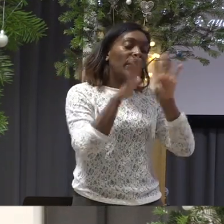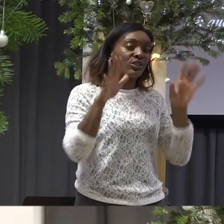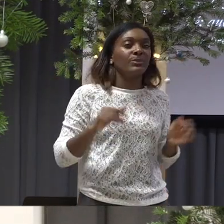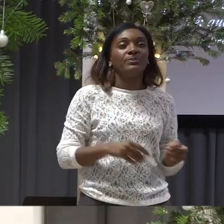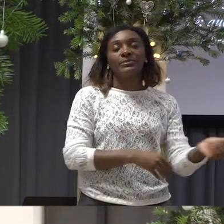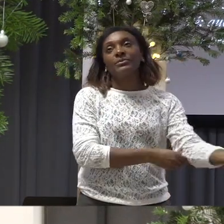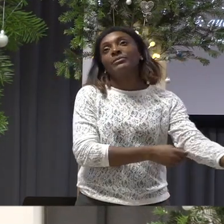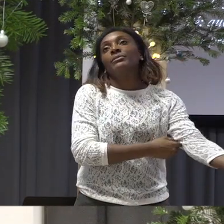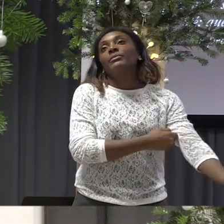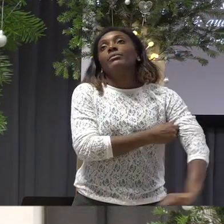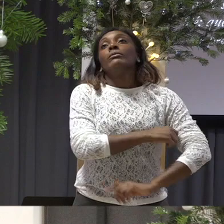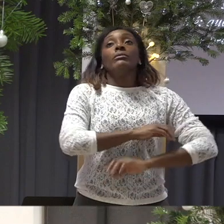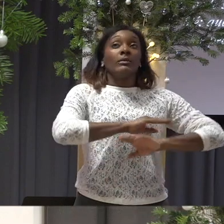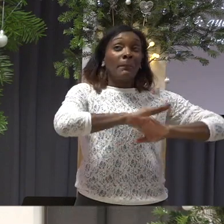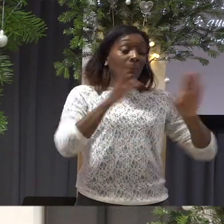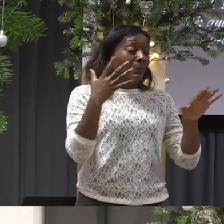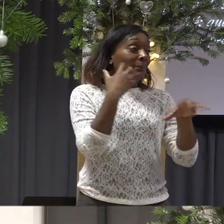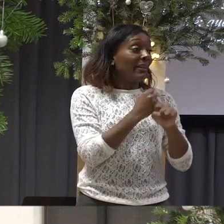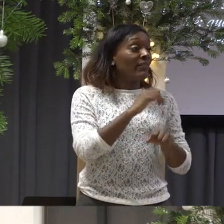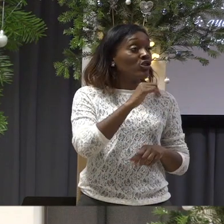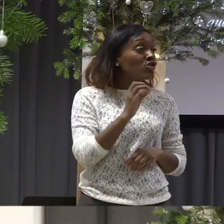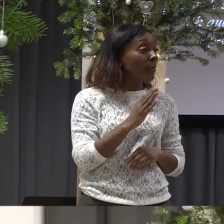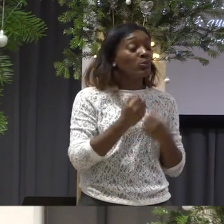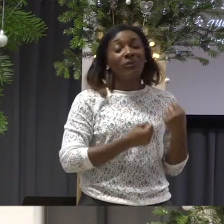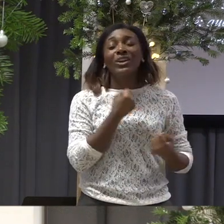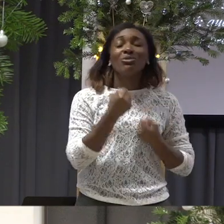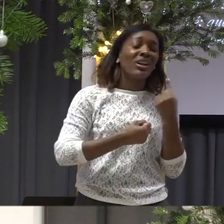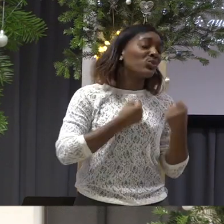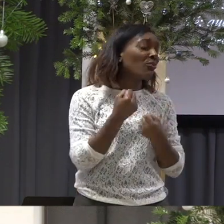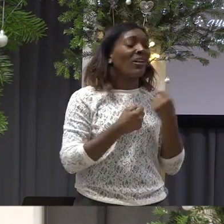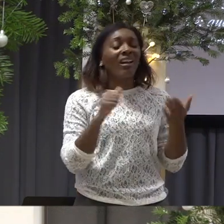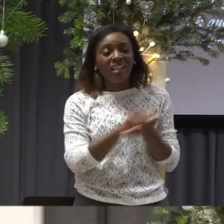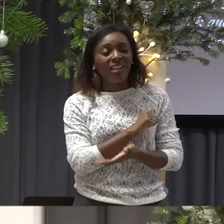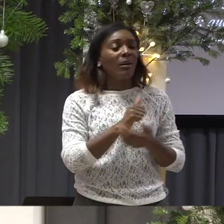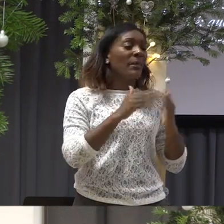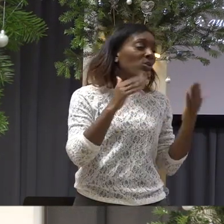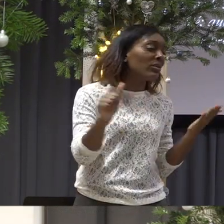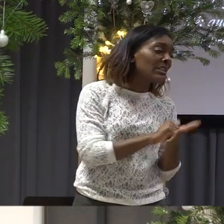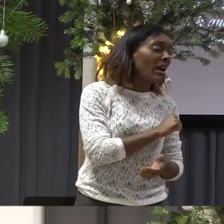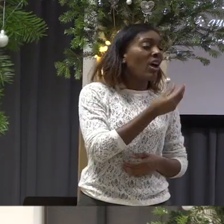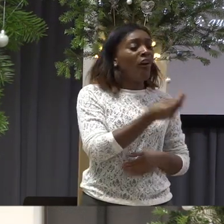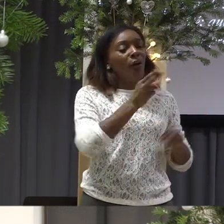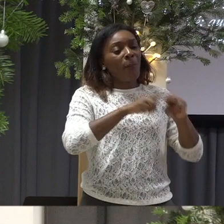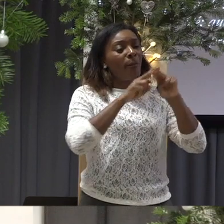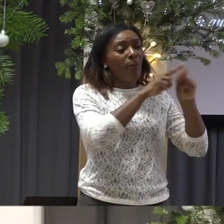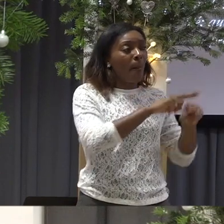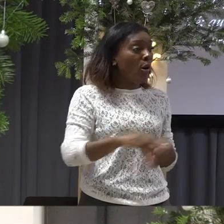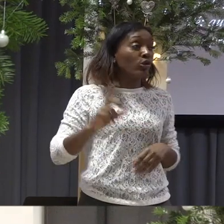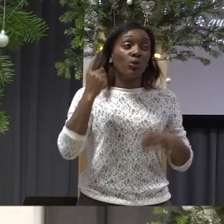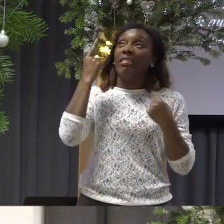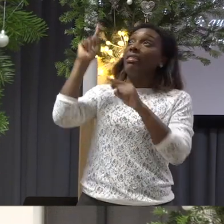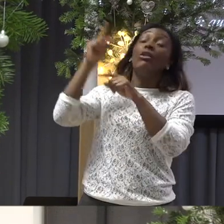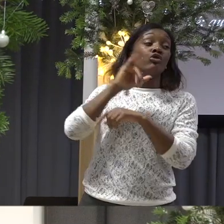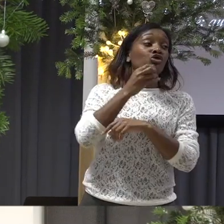Job ne pécha point. Et il n'attribua rien d'injuste à Dieu. Aucune injustice pour